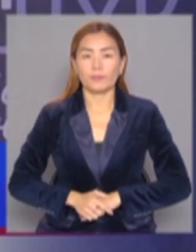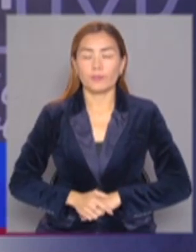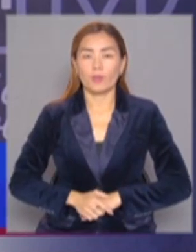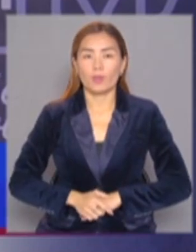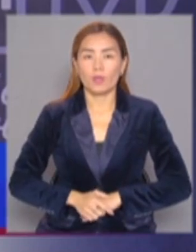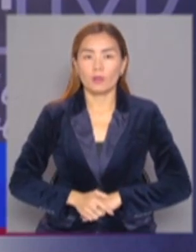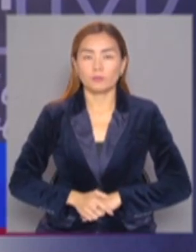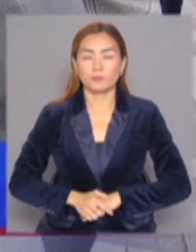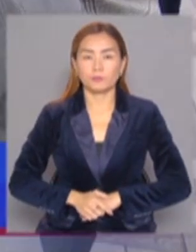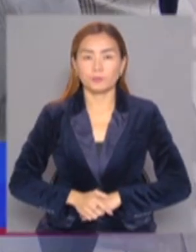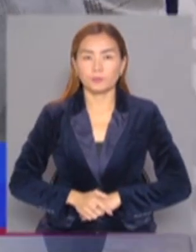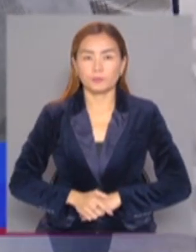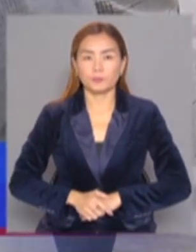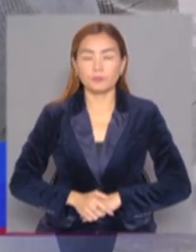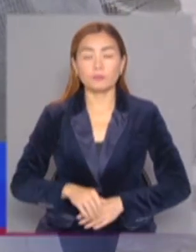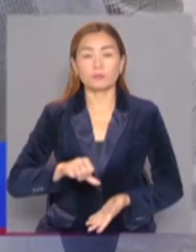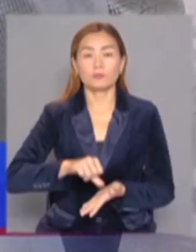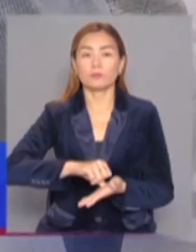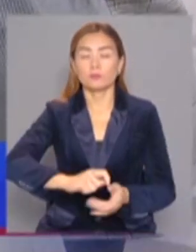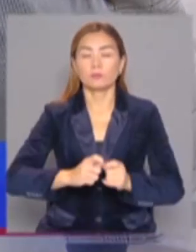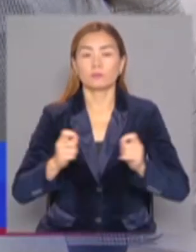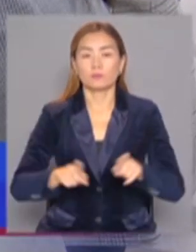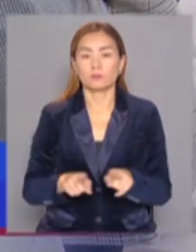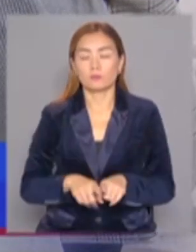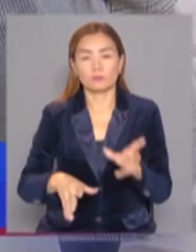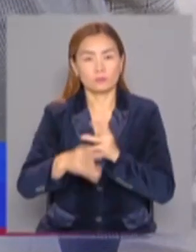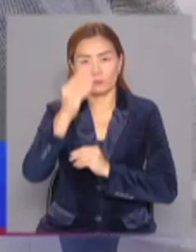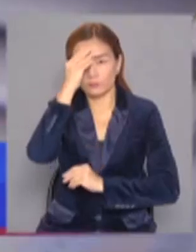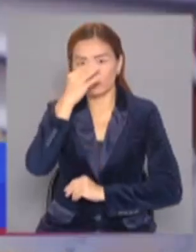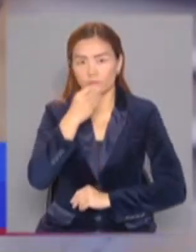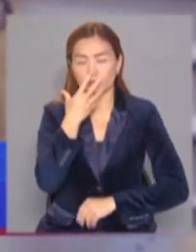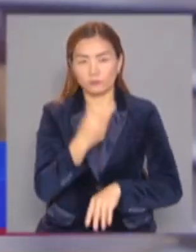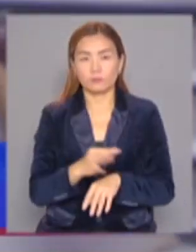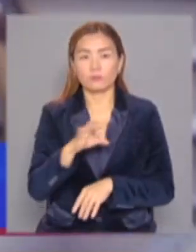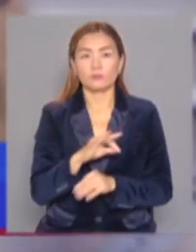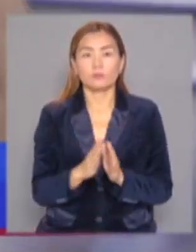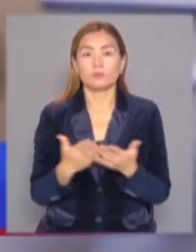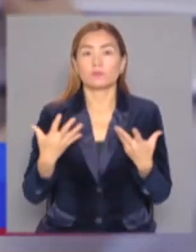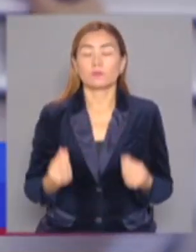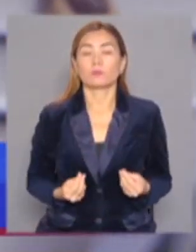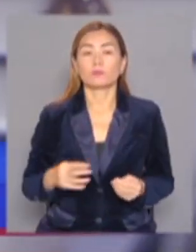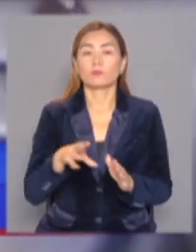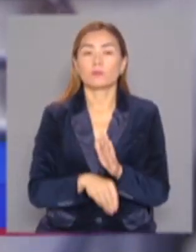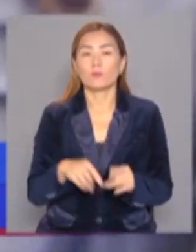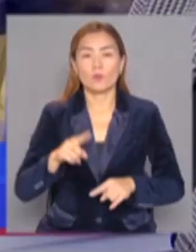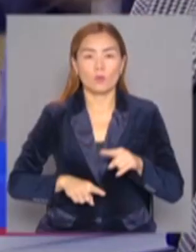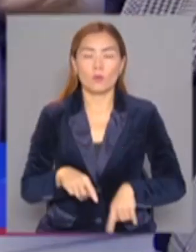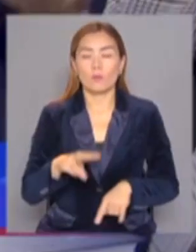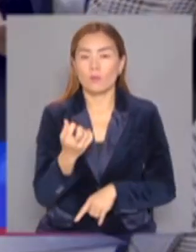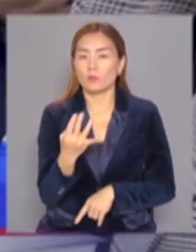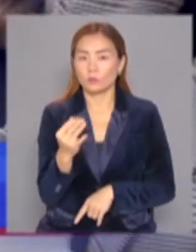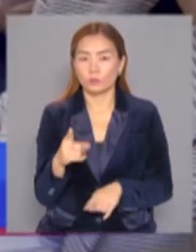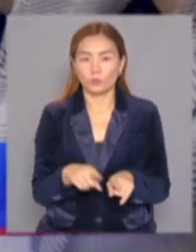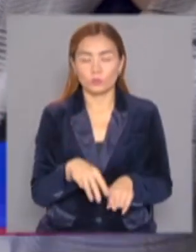идеологизированной биографии Маншук. Участники презентации тоже поделились своим мнением об изданных книгах, в их числе и родственница